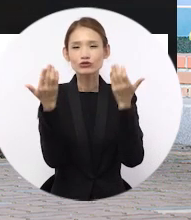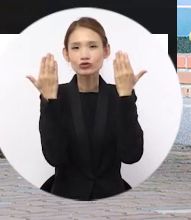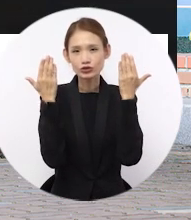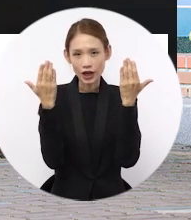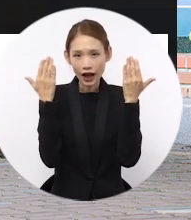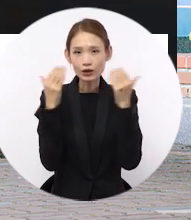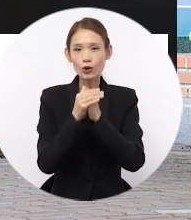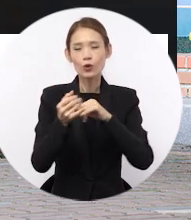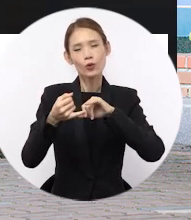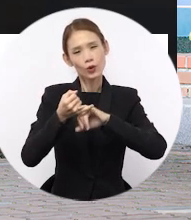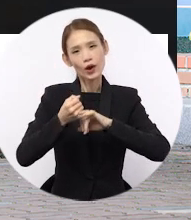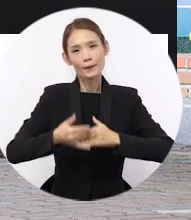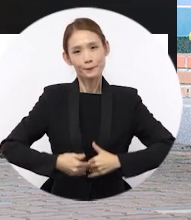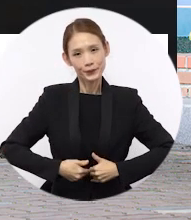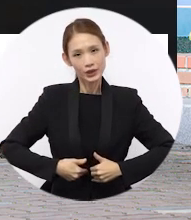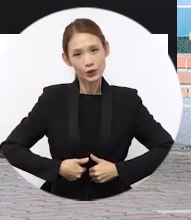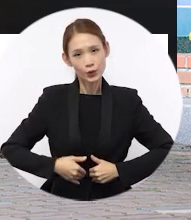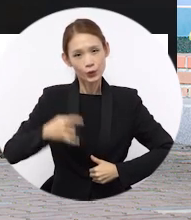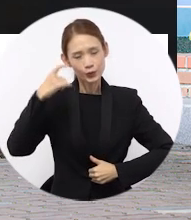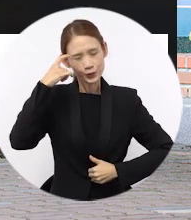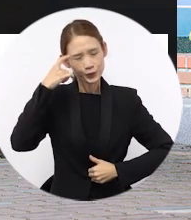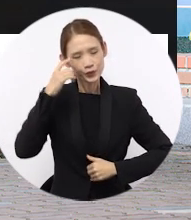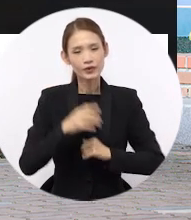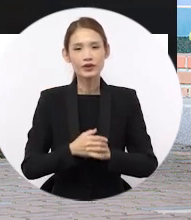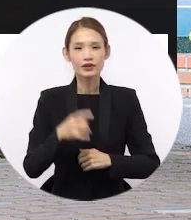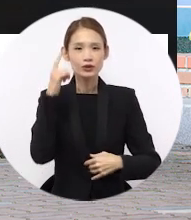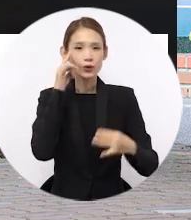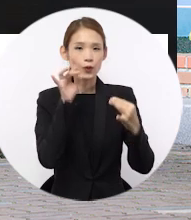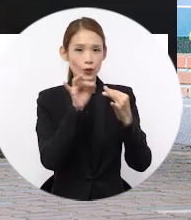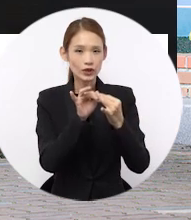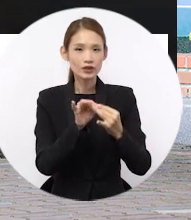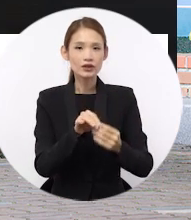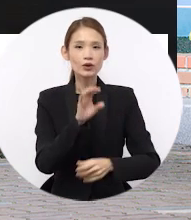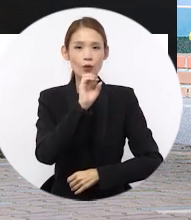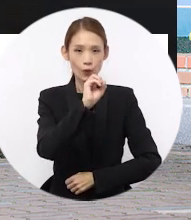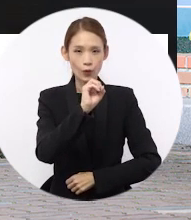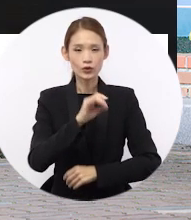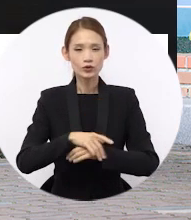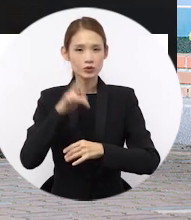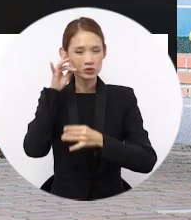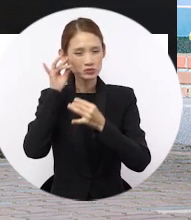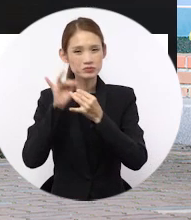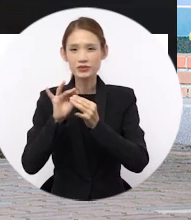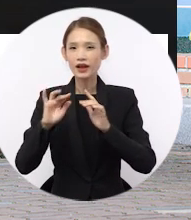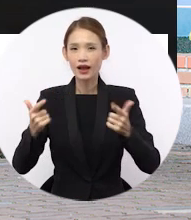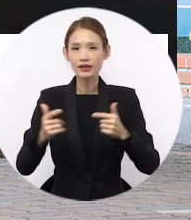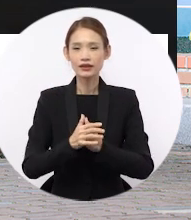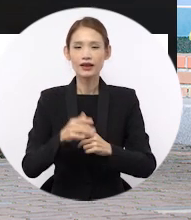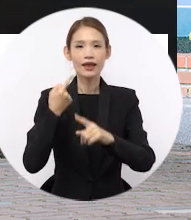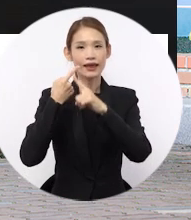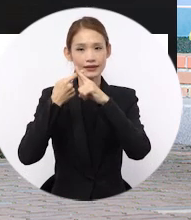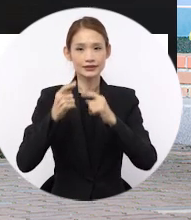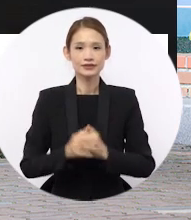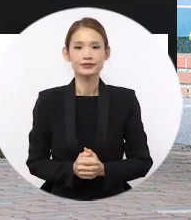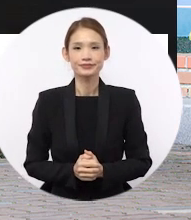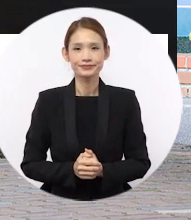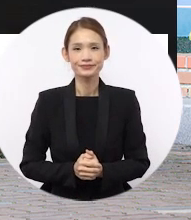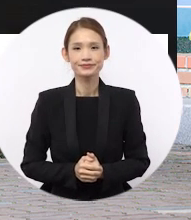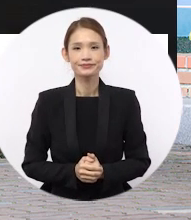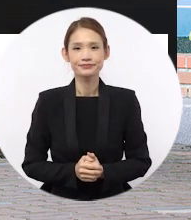특수학교가 꼭 필요하다고 생각한다? 동의하면 O, 동의하지 않는다면 X 각각